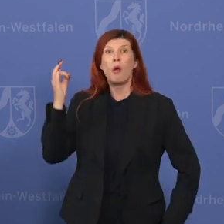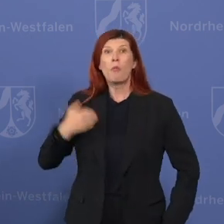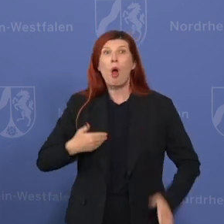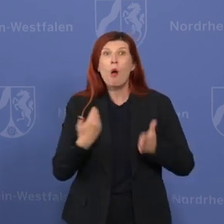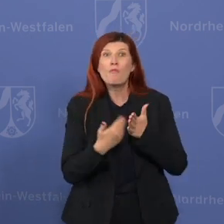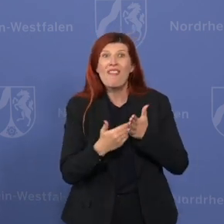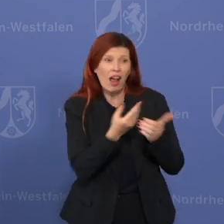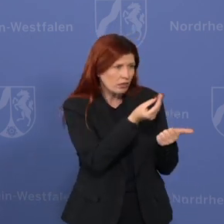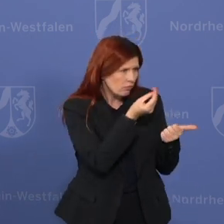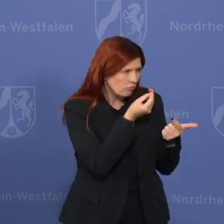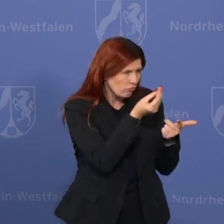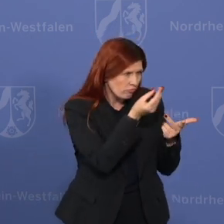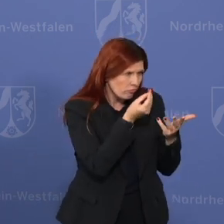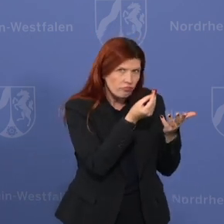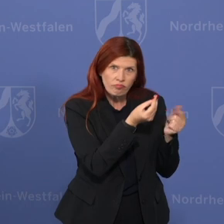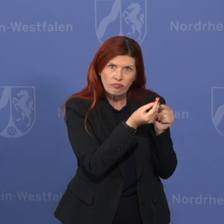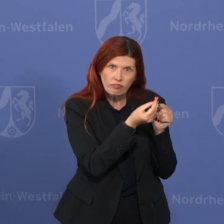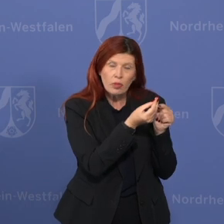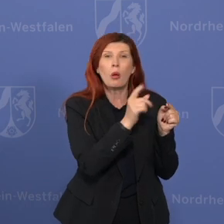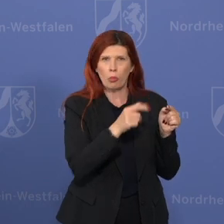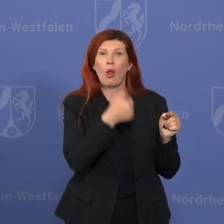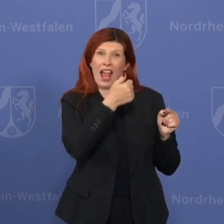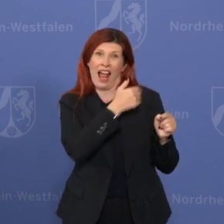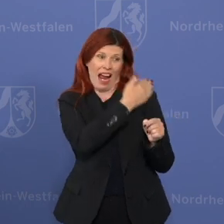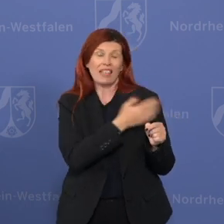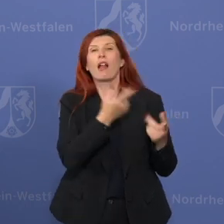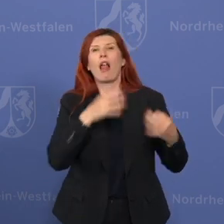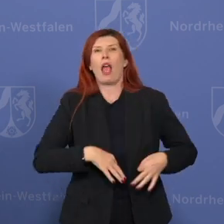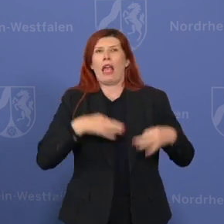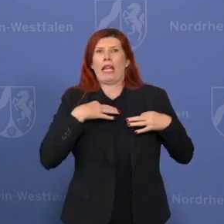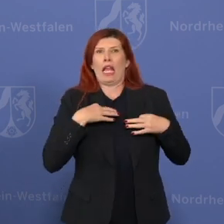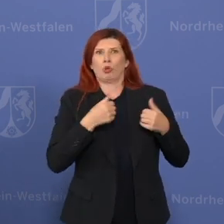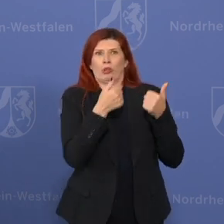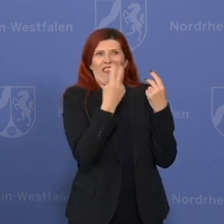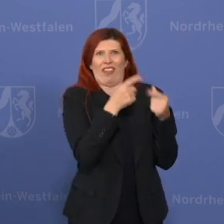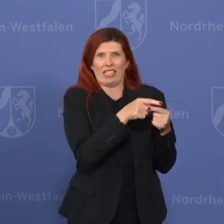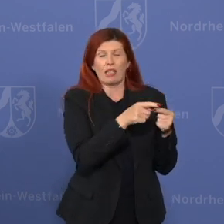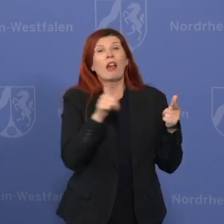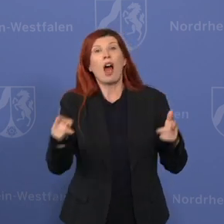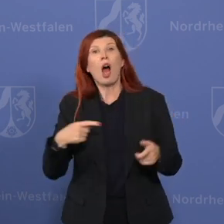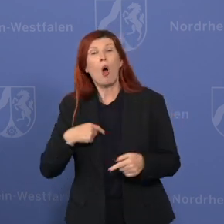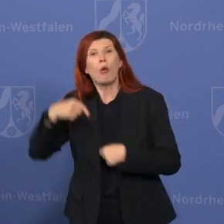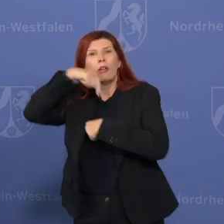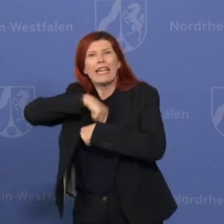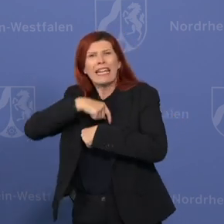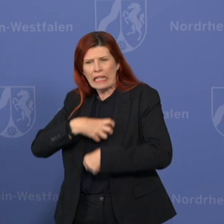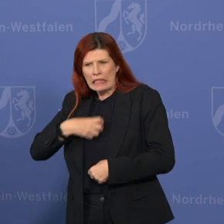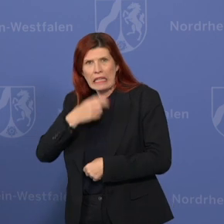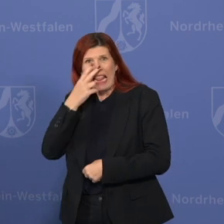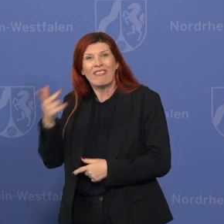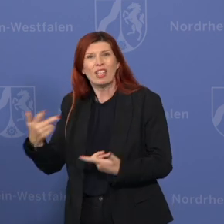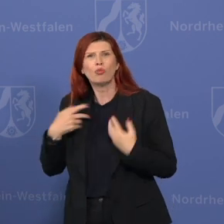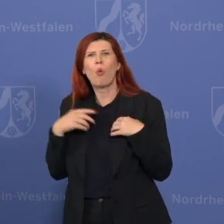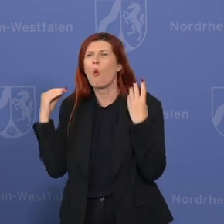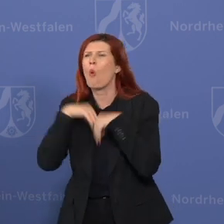dazu beiträgt, auch die seelische Verfasstheit der Gesellschaft positiv anzusprechen, müssen wir tun. Das ist